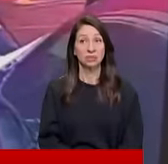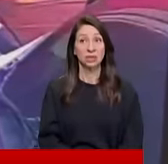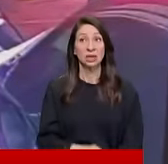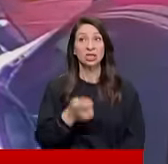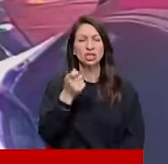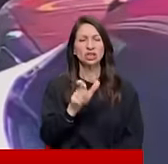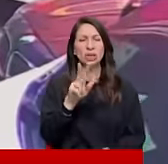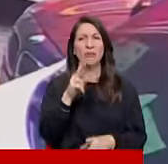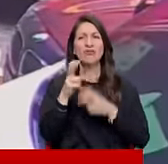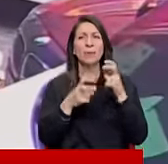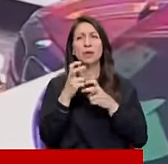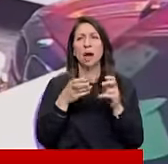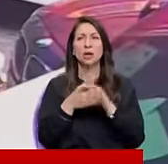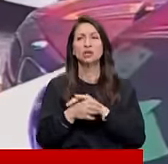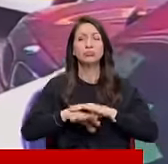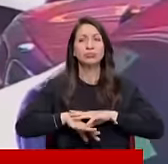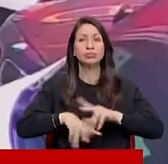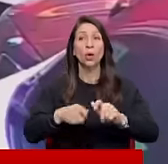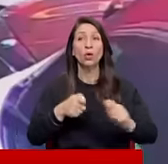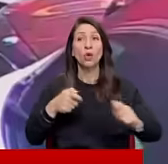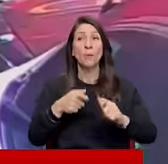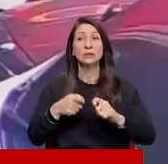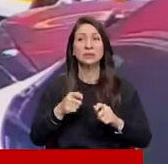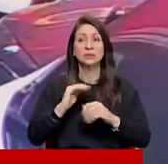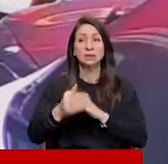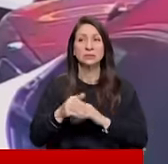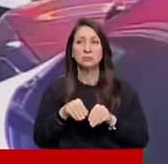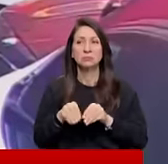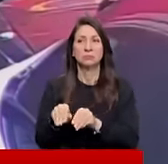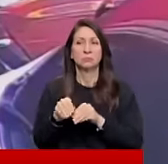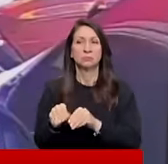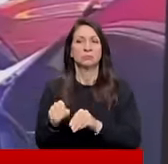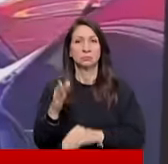İşçi gibi fabrikaya girdiler, çaldıkları kumaşı taksiye yüklediler.